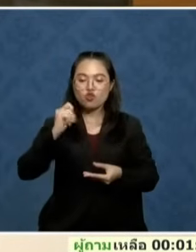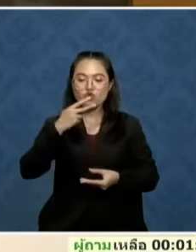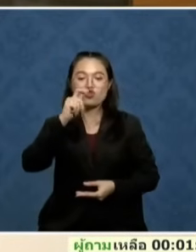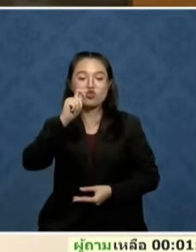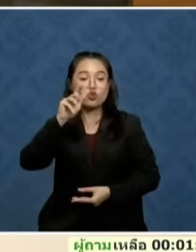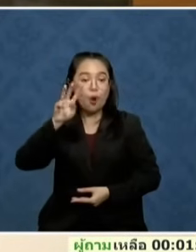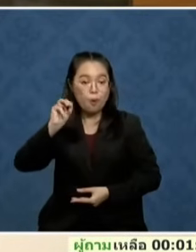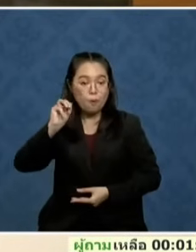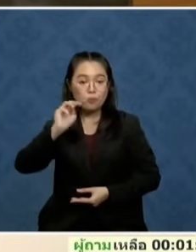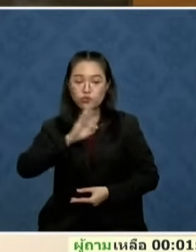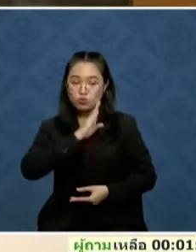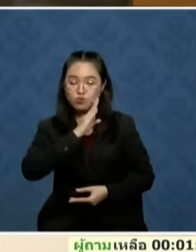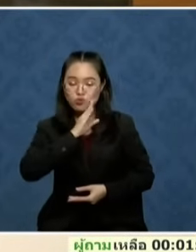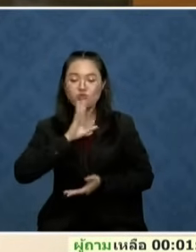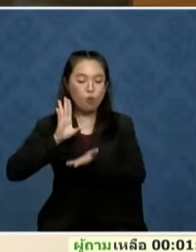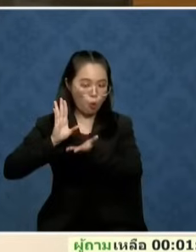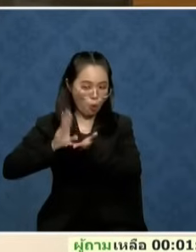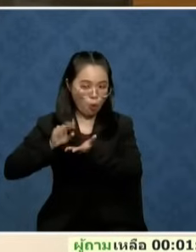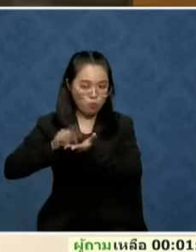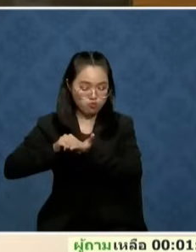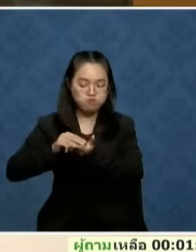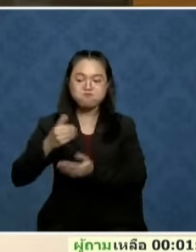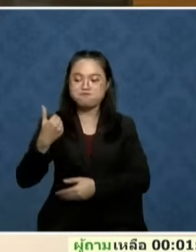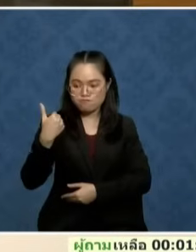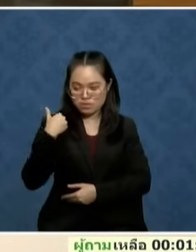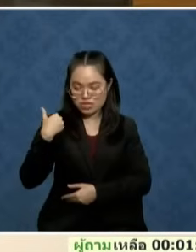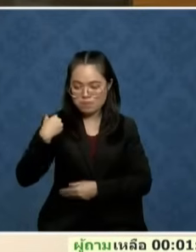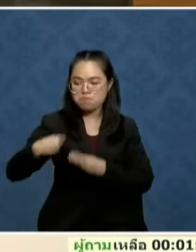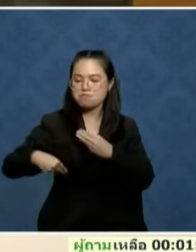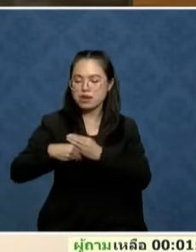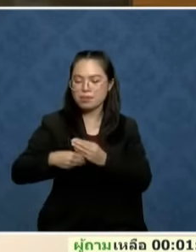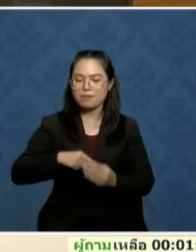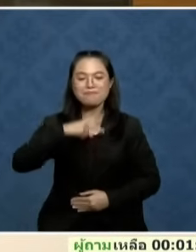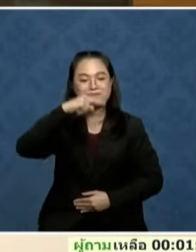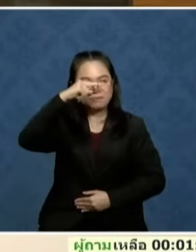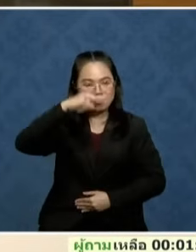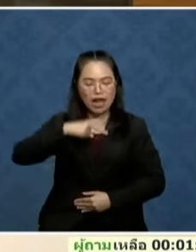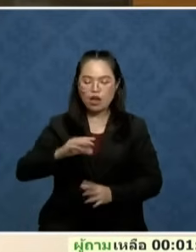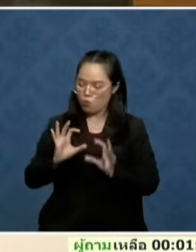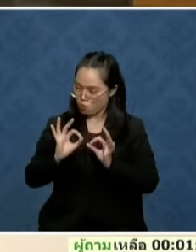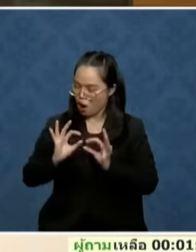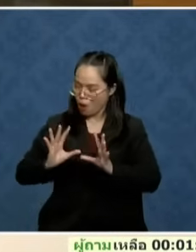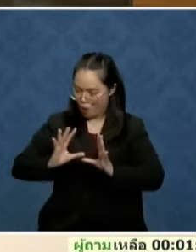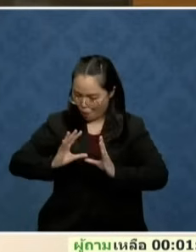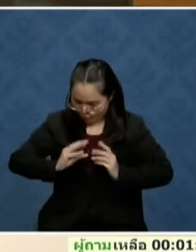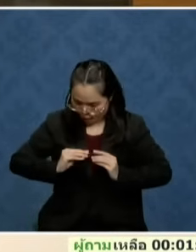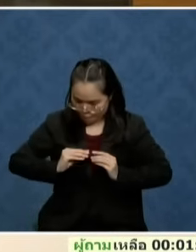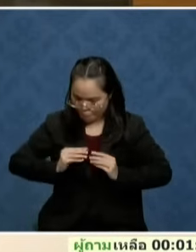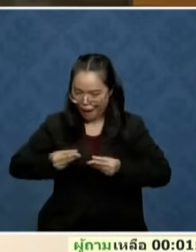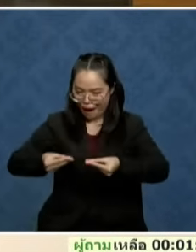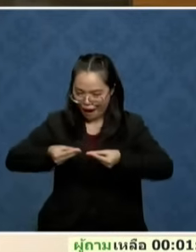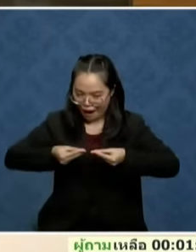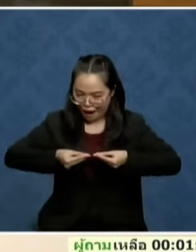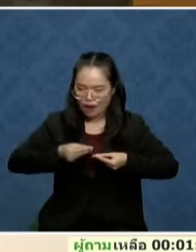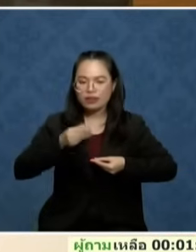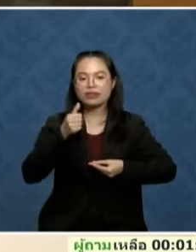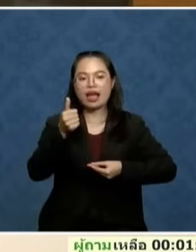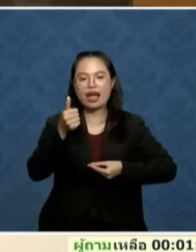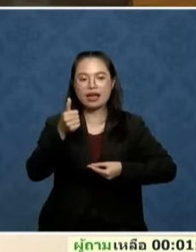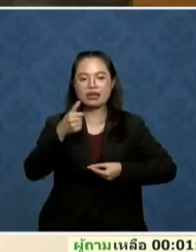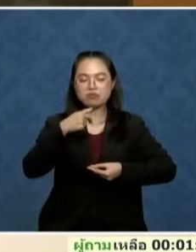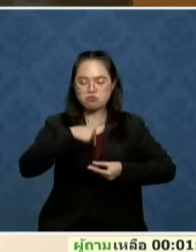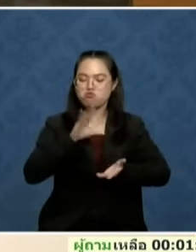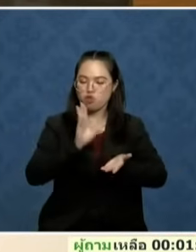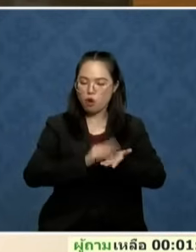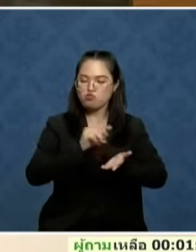เพิ่มเติมทางการไทยยินดีที่จะรับฟังและก็จะนำมาใช้